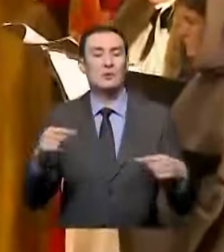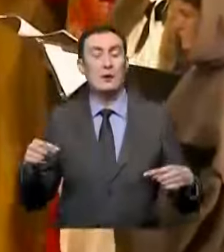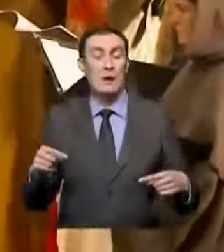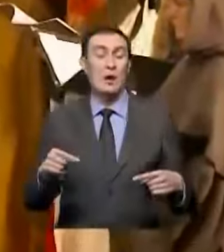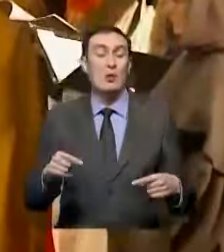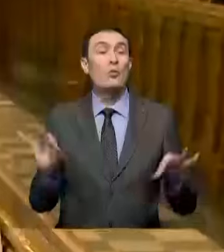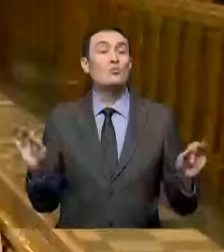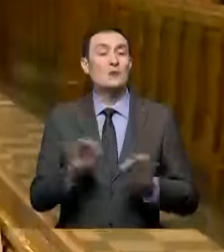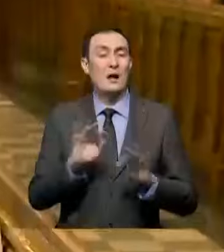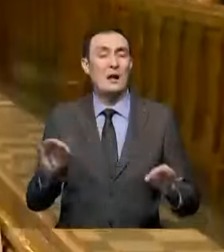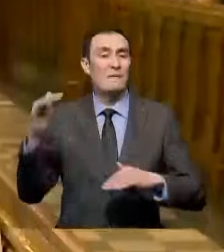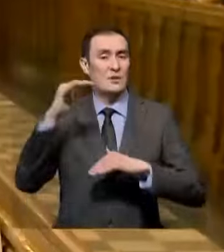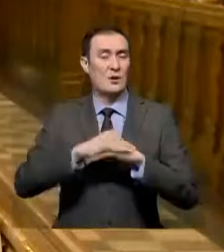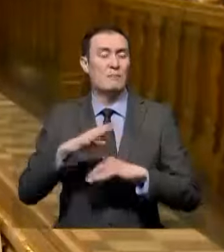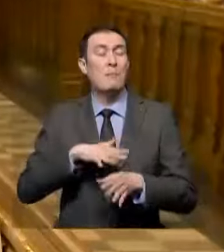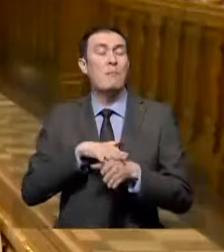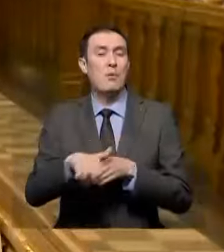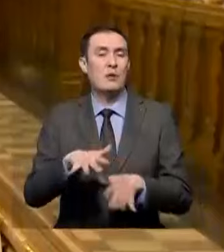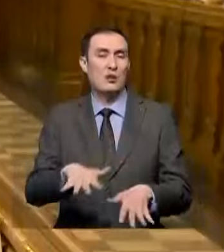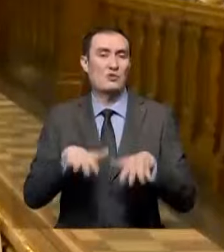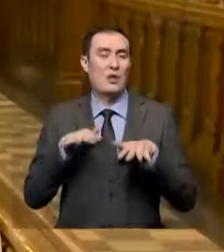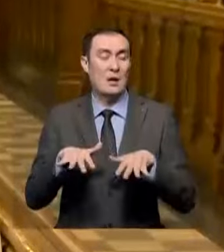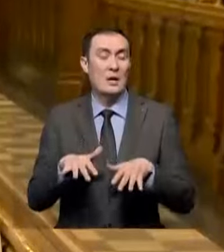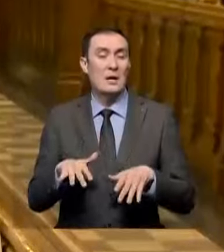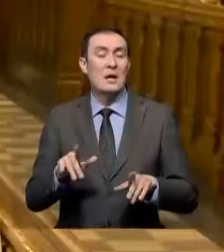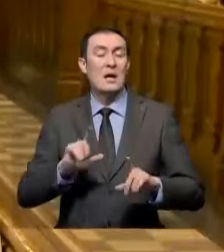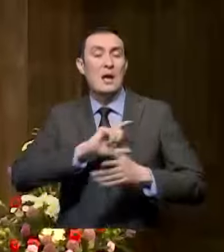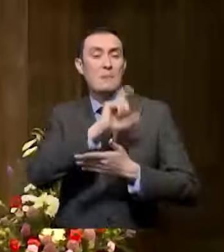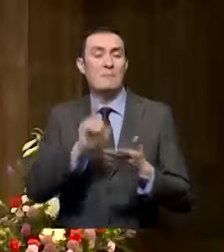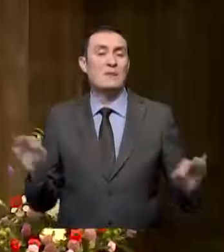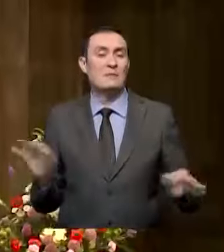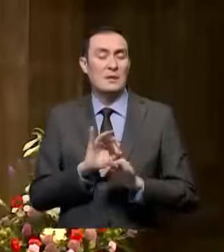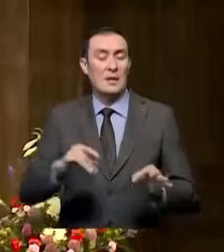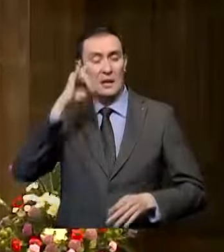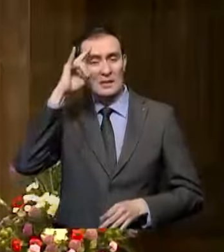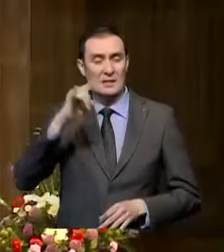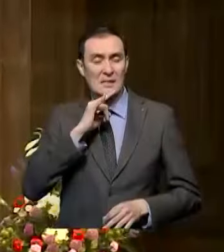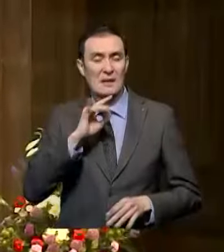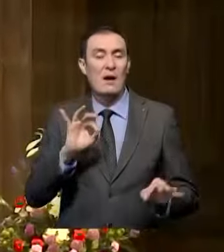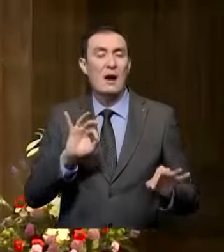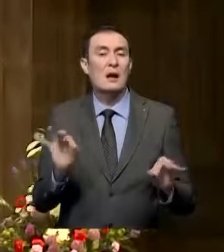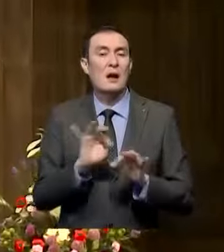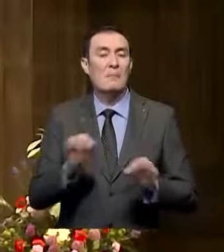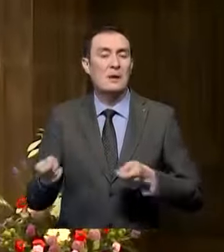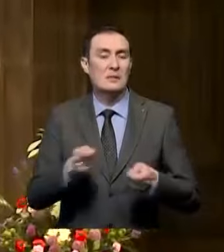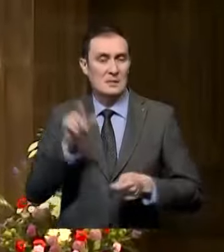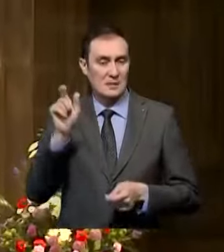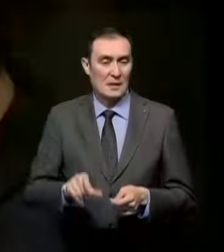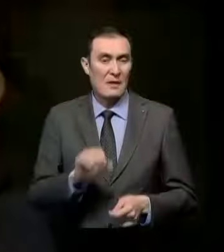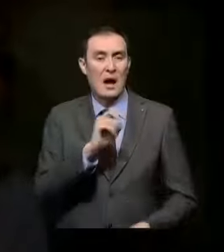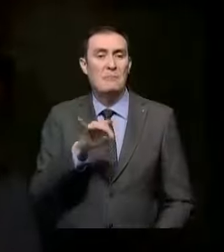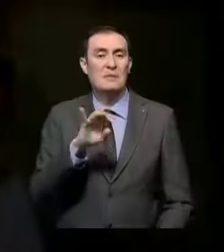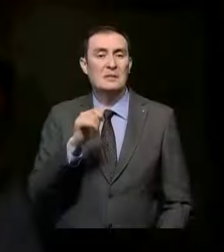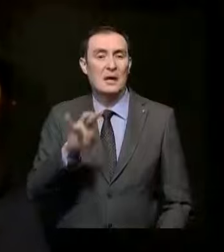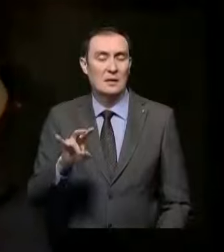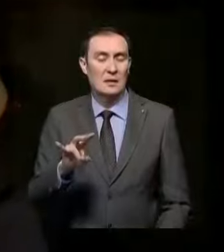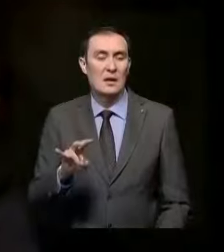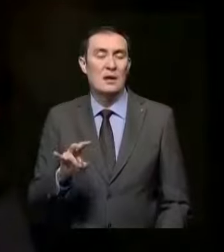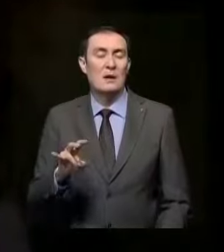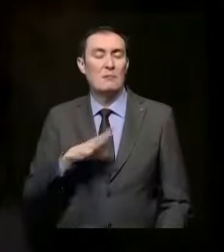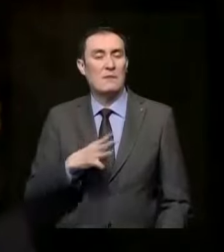На музыкальных вечерах был полный аншлаг. Эпическое произведение казахстанского композитора Рахата Би Абдусагина не